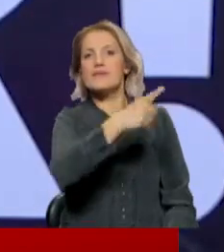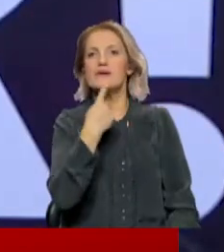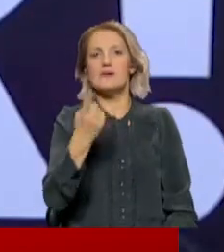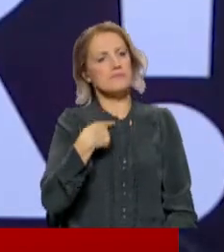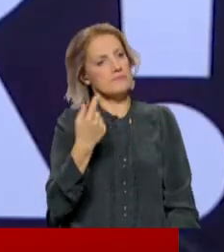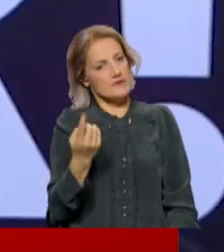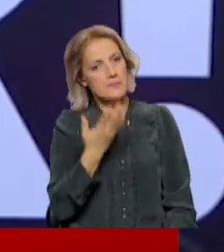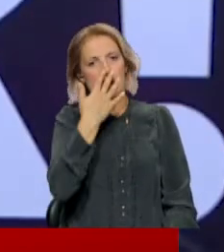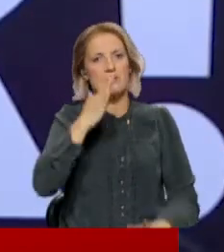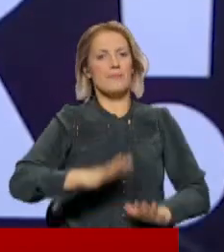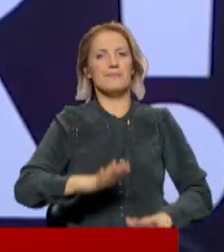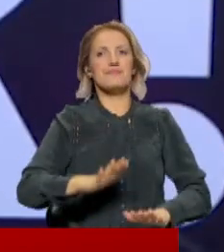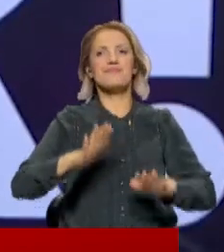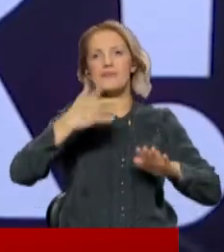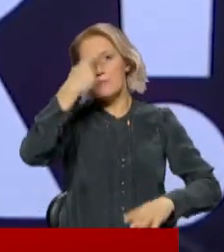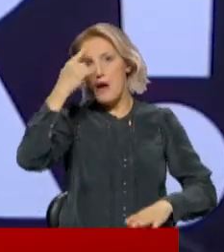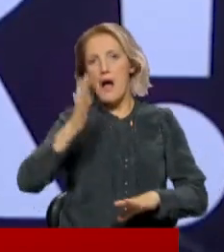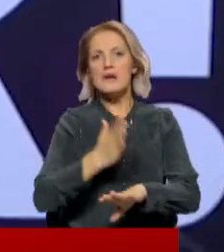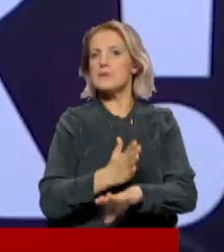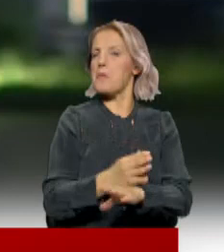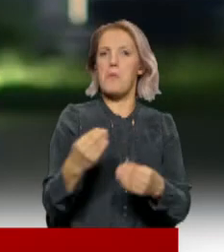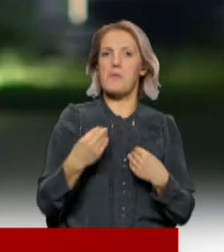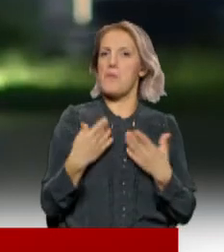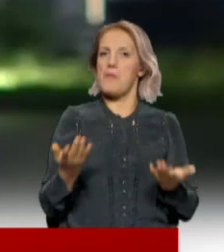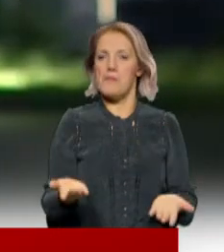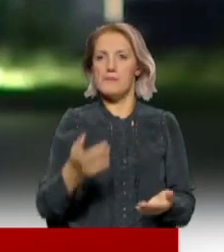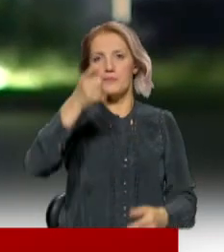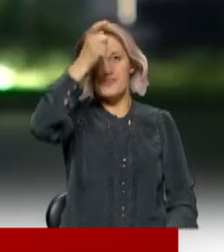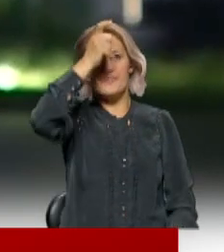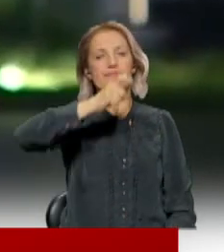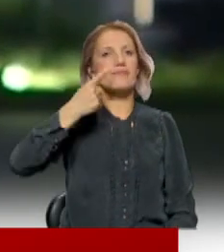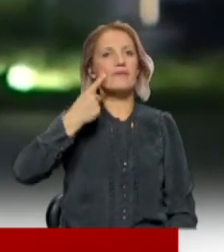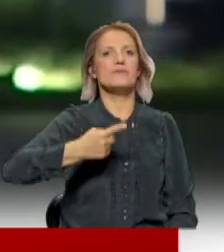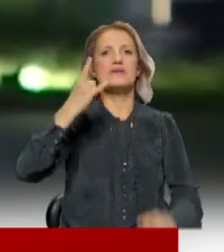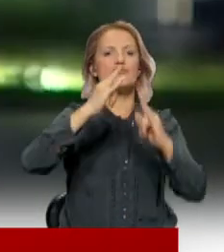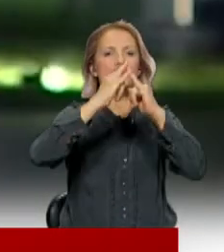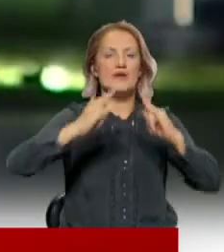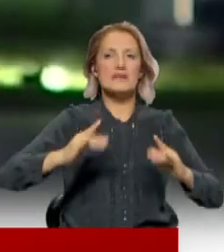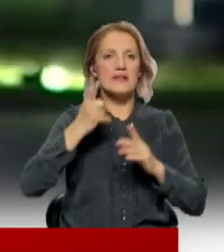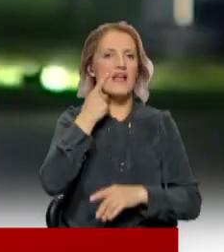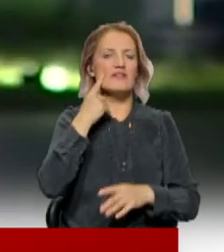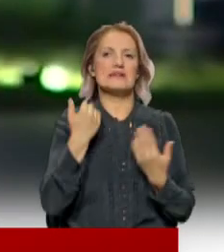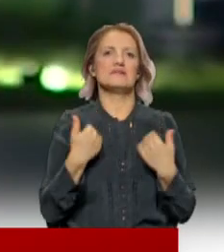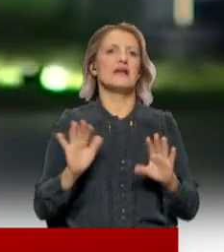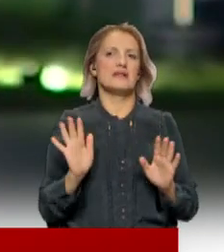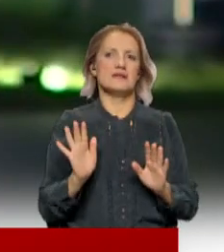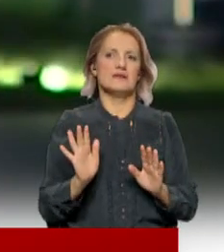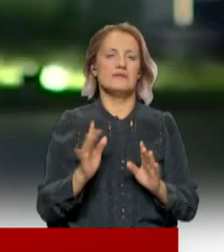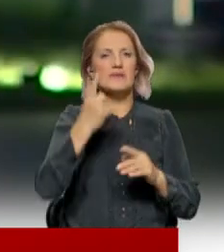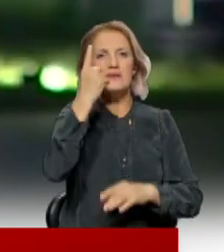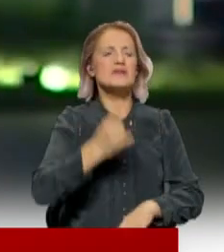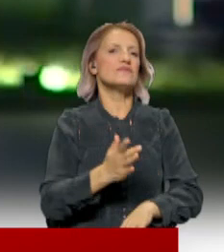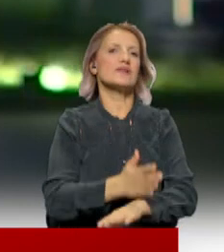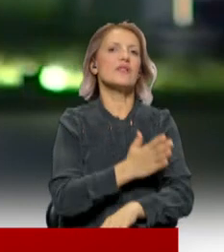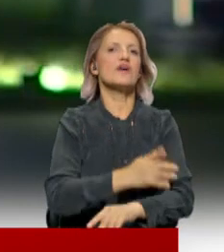de biraz daha bekleyelim. Bekleyelim, belki bize de sıra gelir diyecekler. Türkiye Cumhuriyeti bir çadır devleti değildir. İlk kez de vatandaş yapmıyor. Anladım.